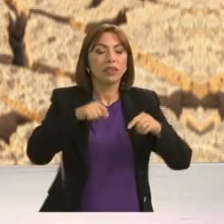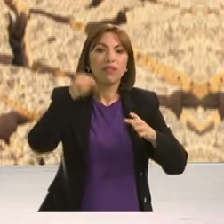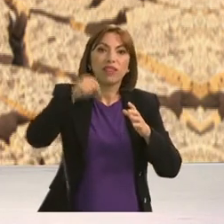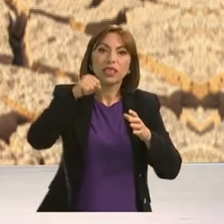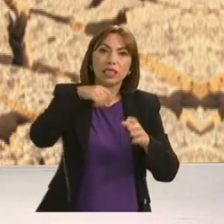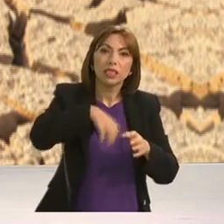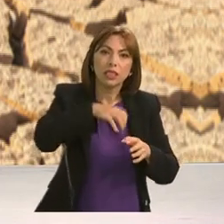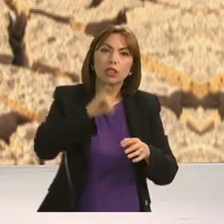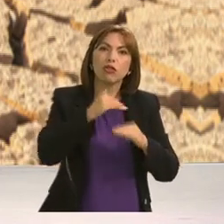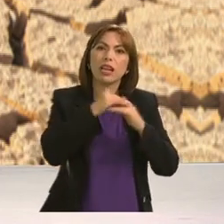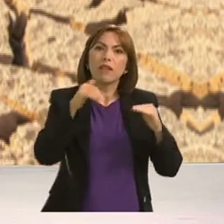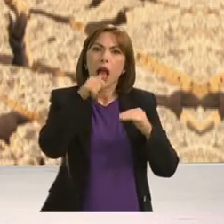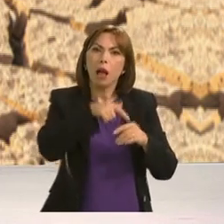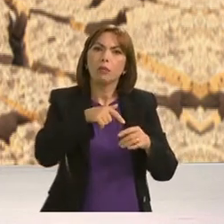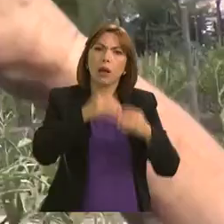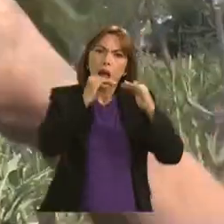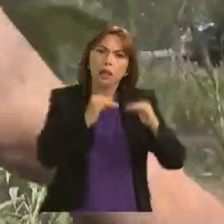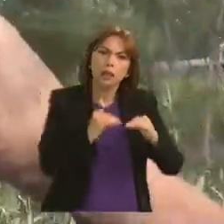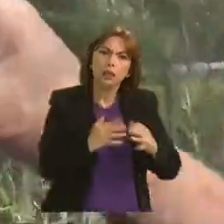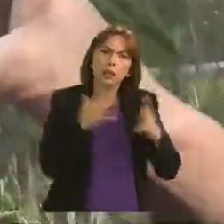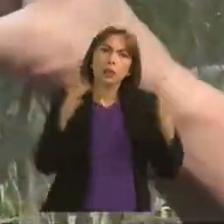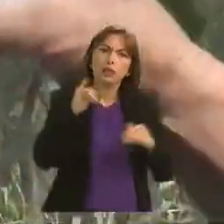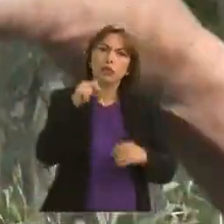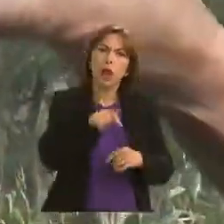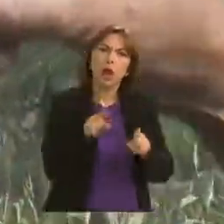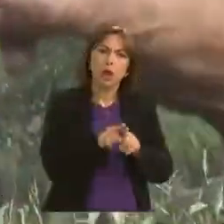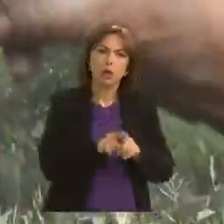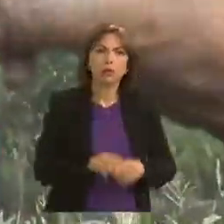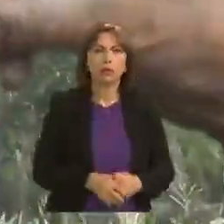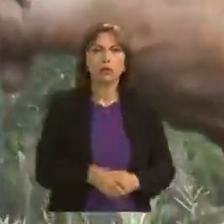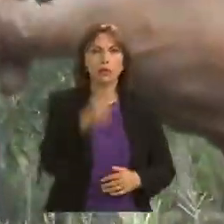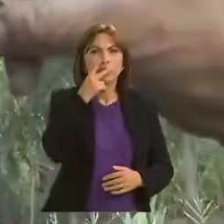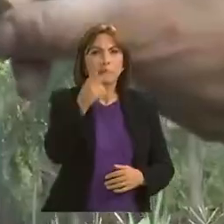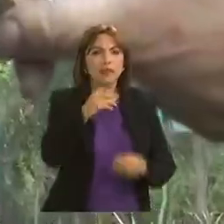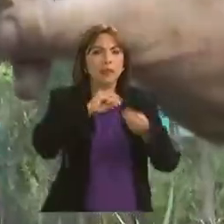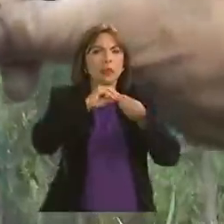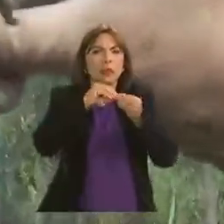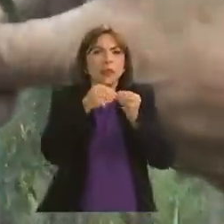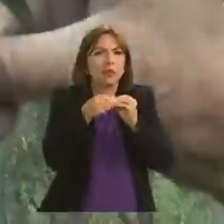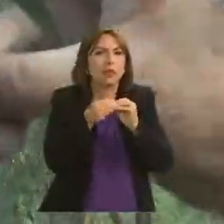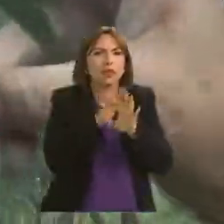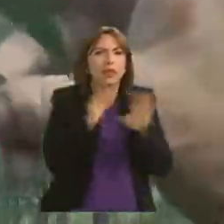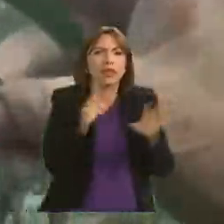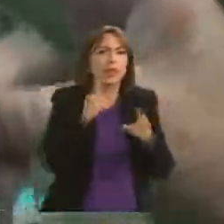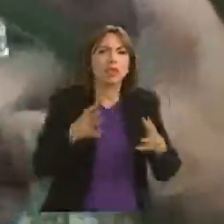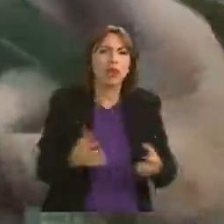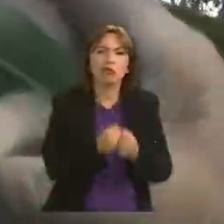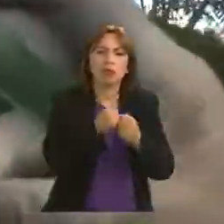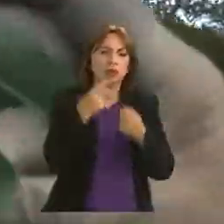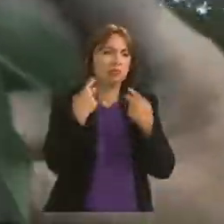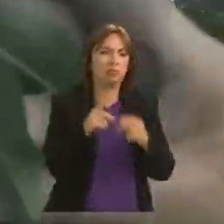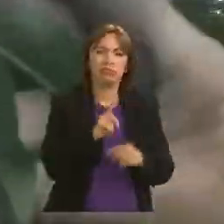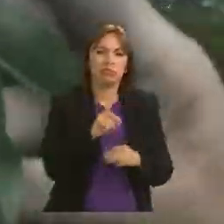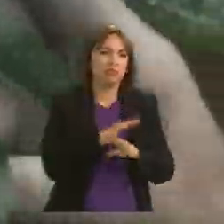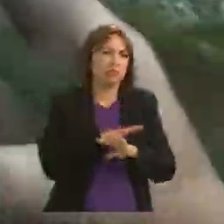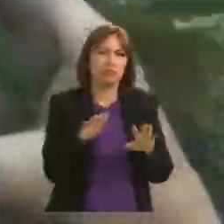apei a scăzut enorm și acolo. Bine să ne uitați cum sunt vieșurile. Uscate. Uscate. Nici o șansă să-și mai revină.